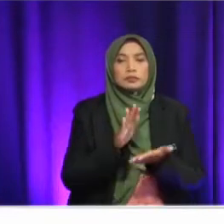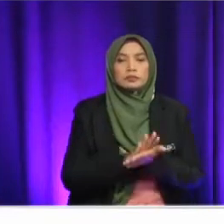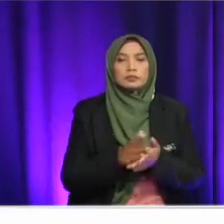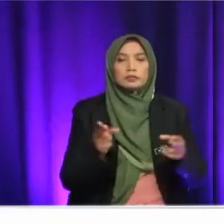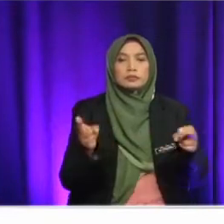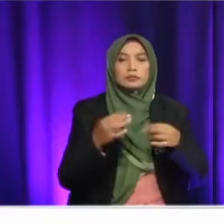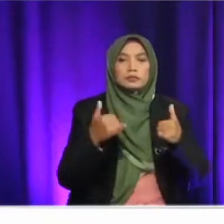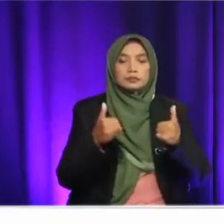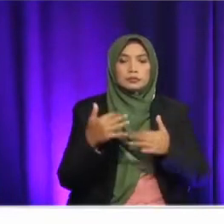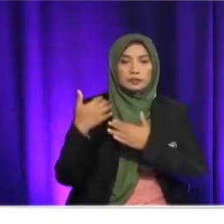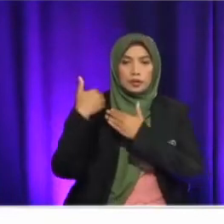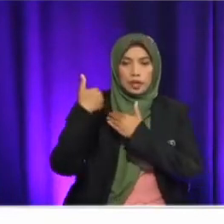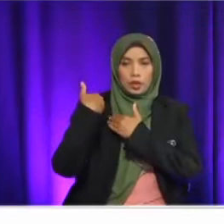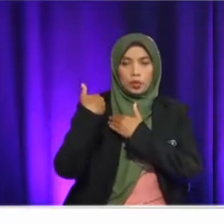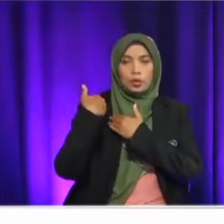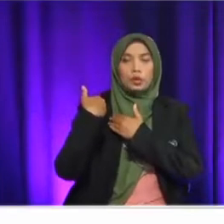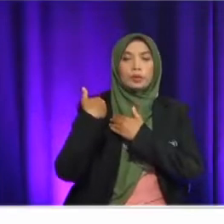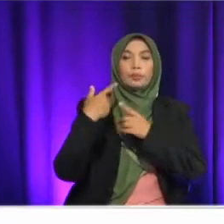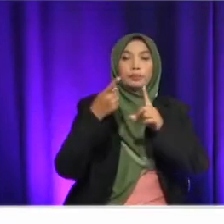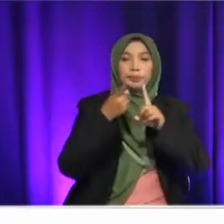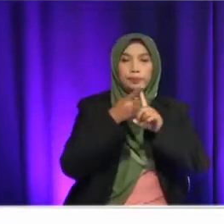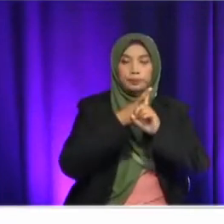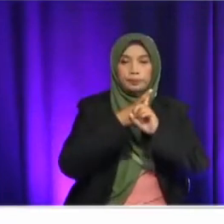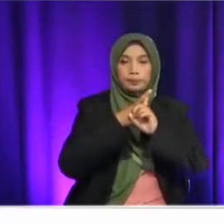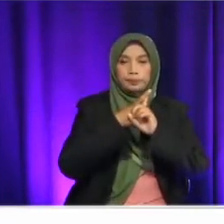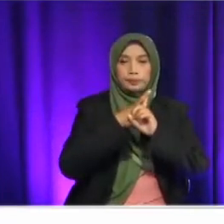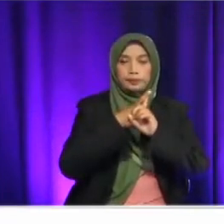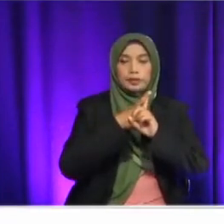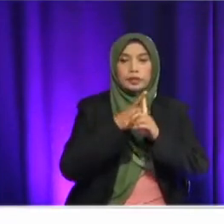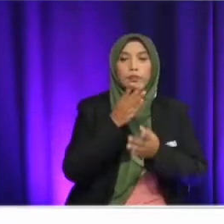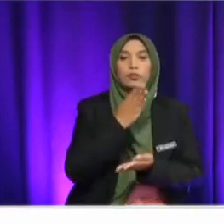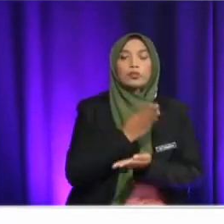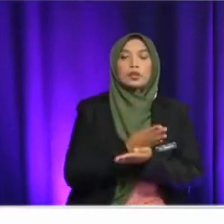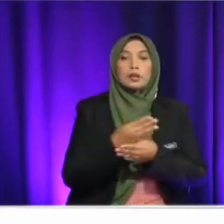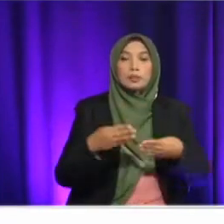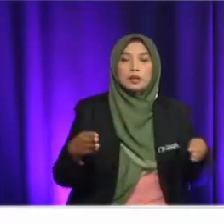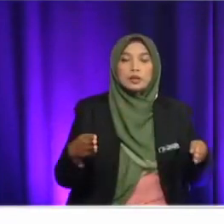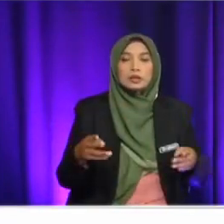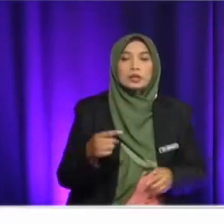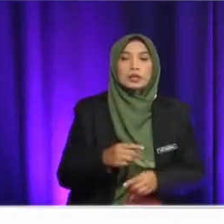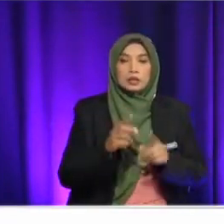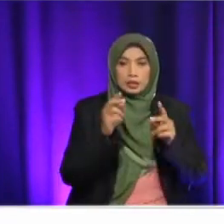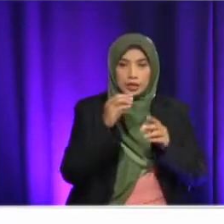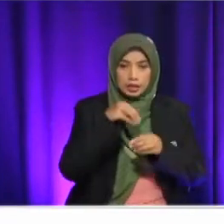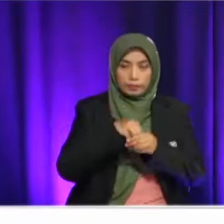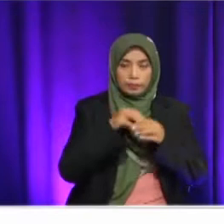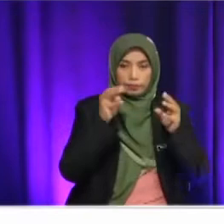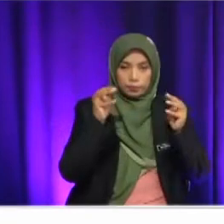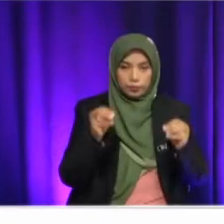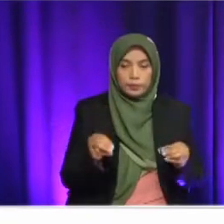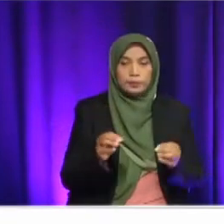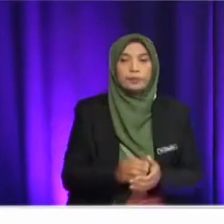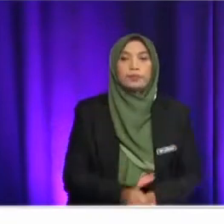memainkan tanggungjawab utama dalam menerapkan budi bahasa dalam kalangan murid. Hal ini dikatakan demikian kerana